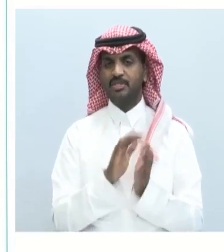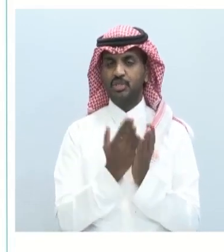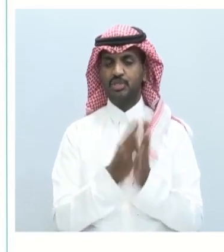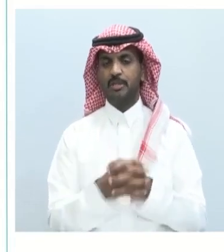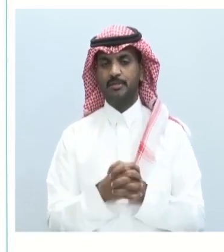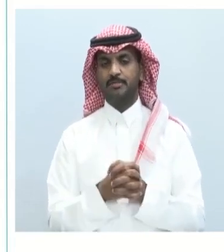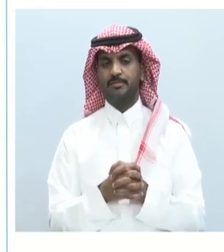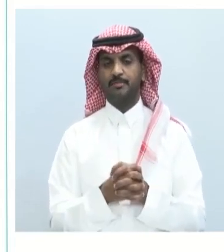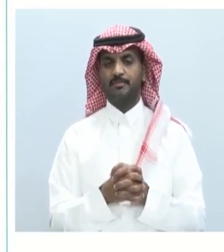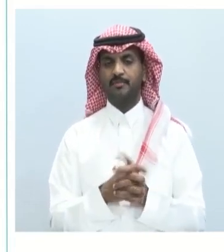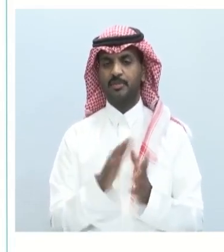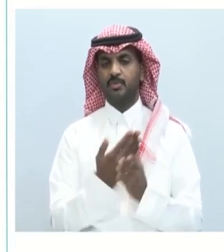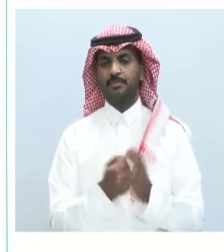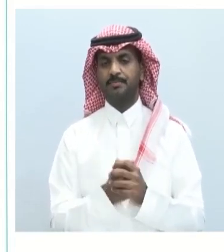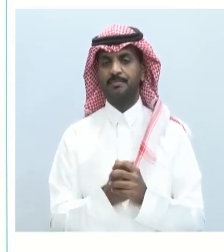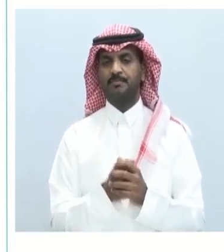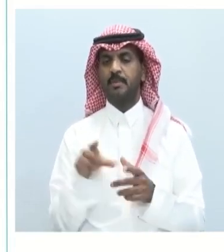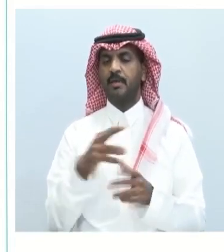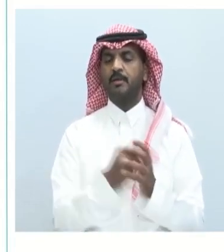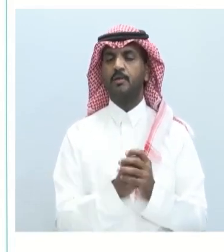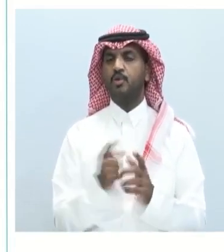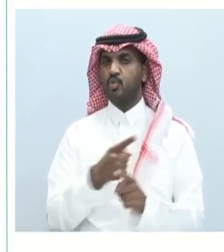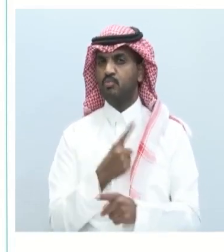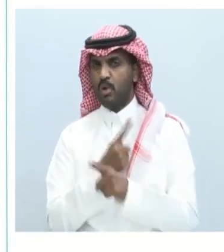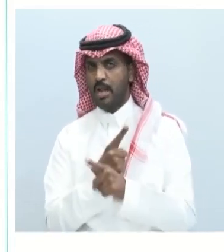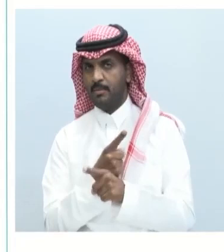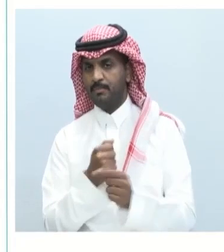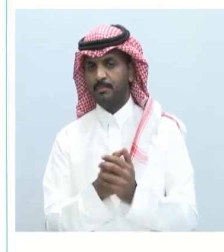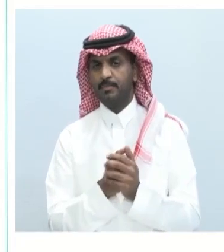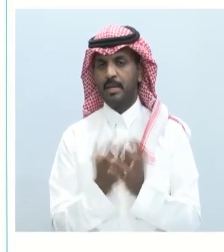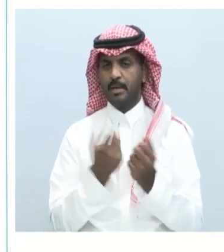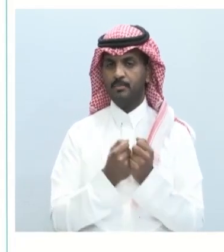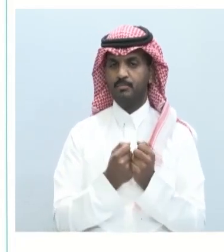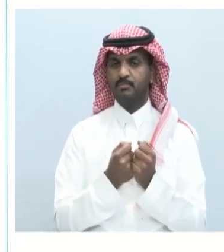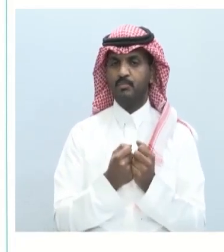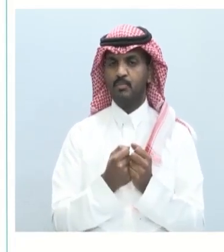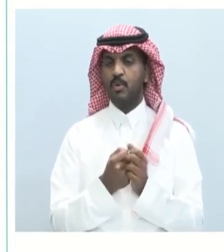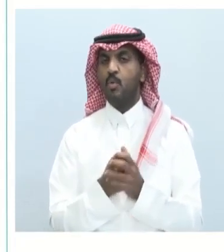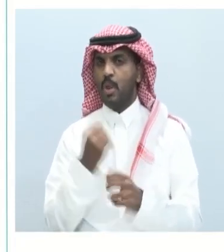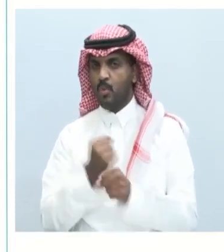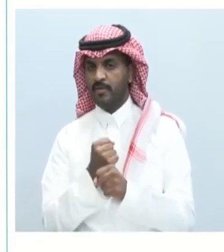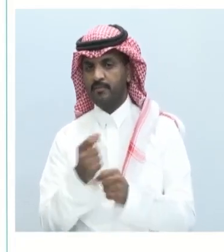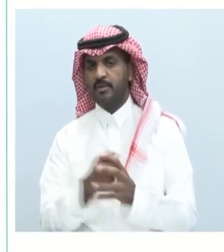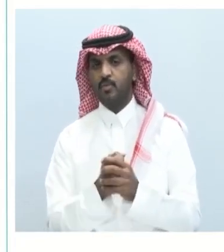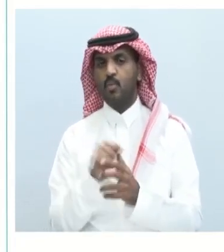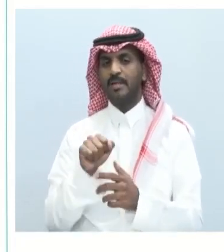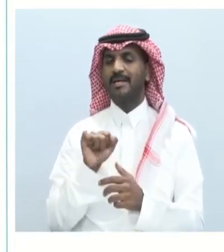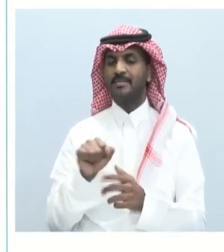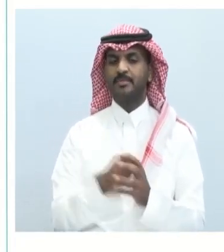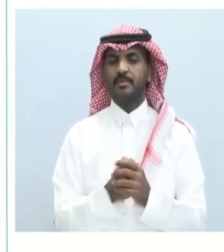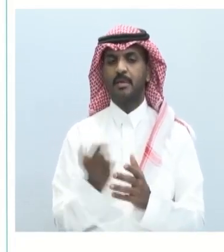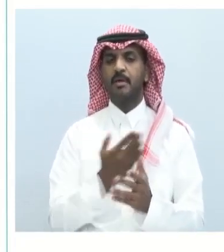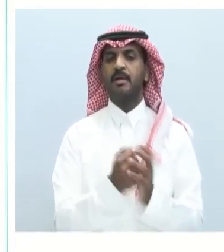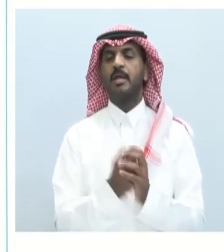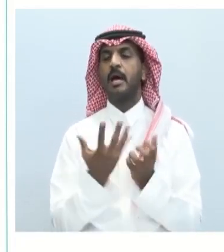في الجدولين مثال لكل معلم رقم وظيفي واحد كما ان كل رقم